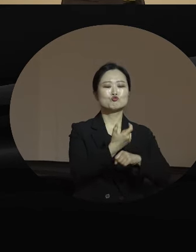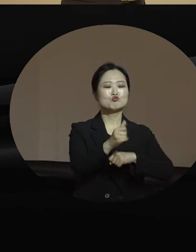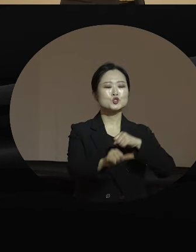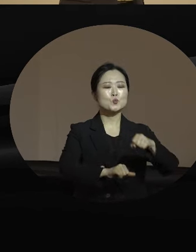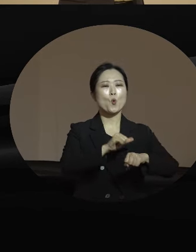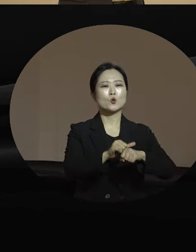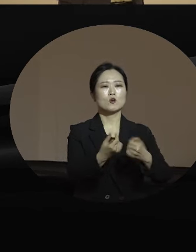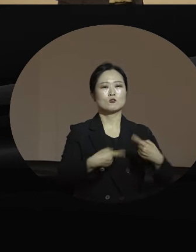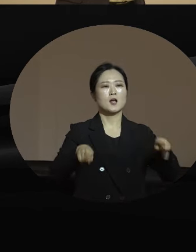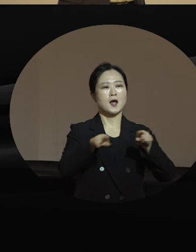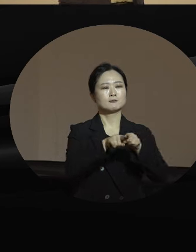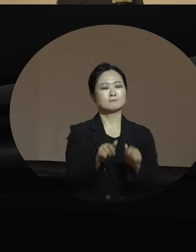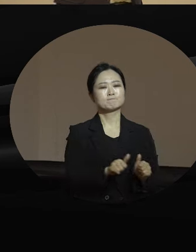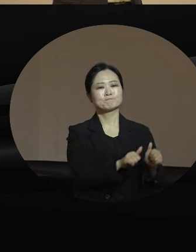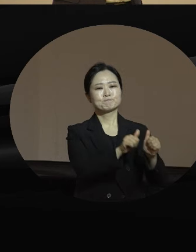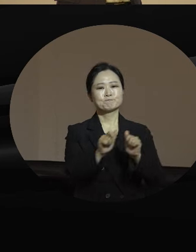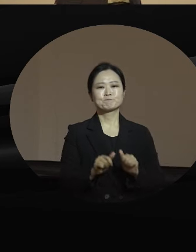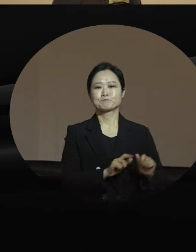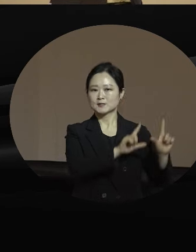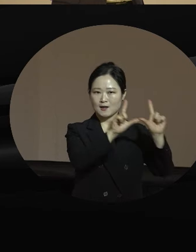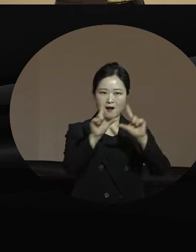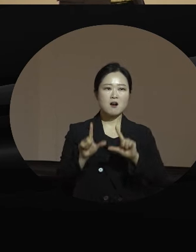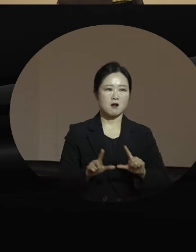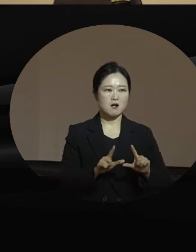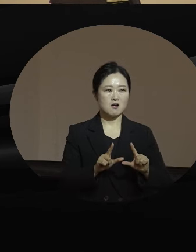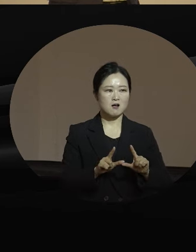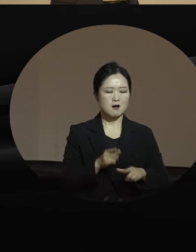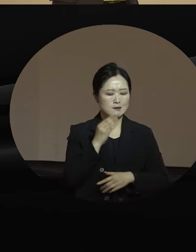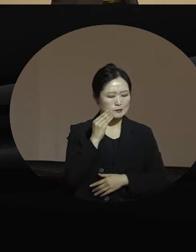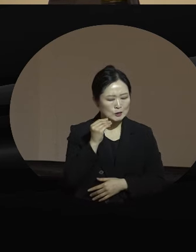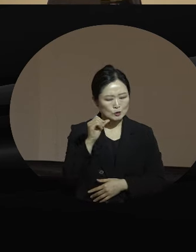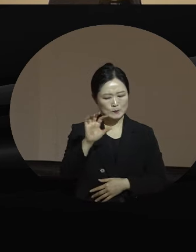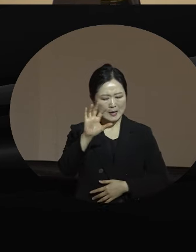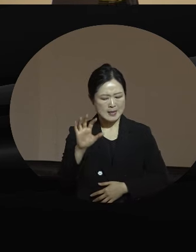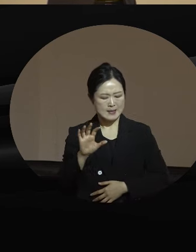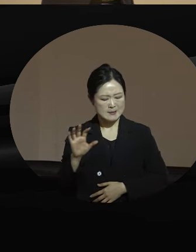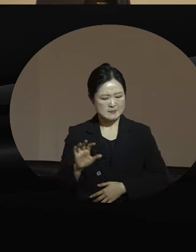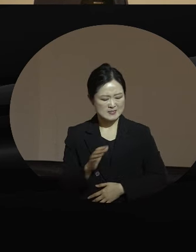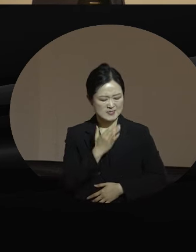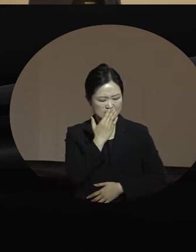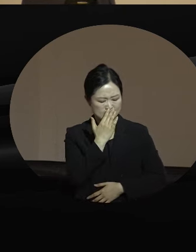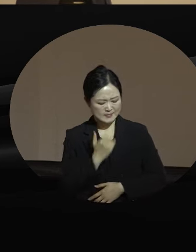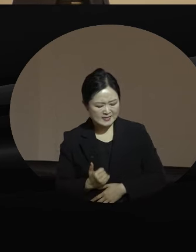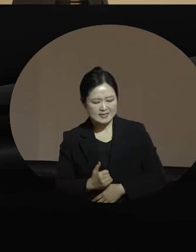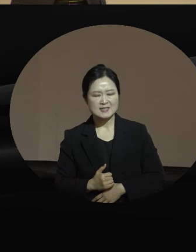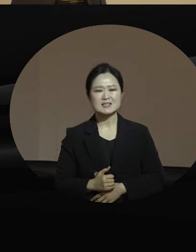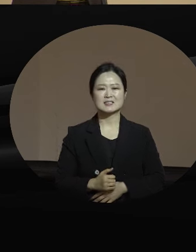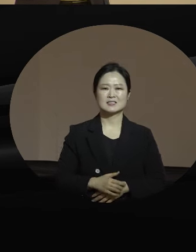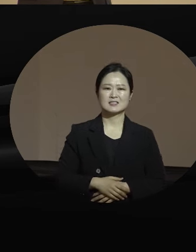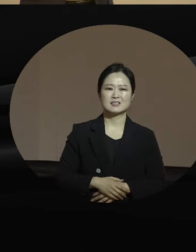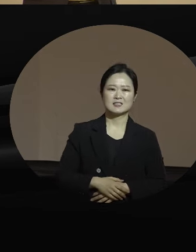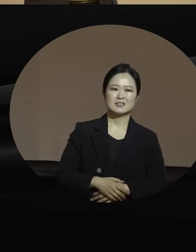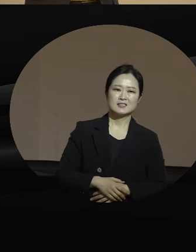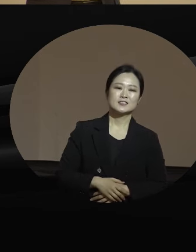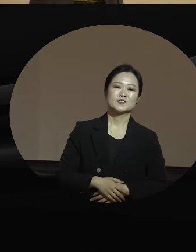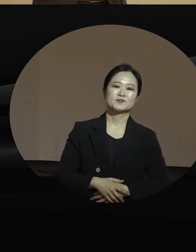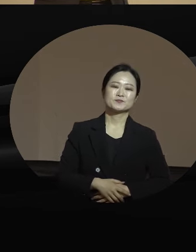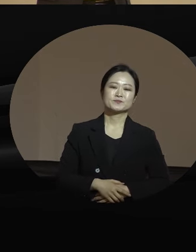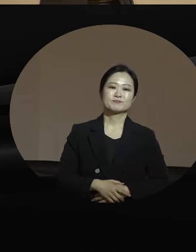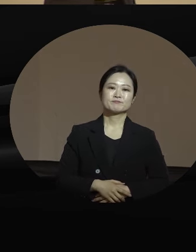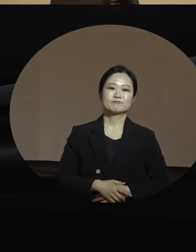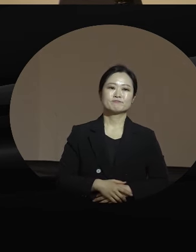어떻게 유지할까요? 익숙하고 반복하고 똑같은 거 계속하면 지겨워지게 돼 있어요. 뇌는 아는 것 같다라는 또 착각에 빠져서 열심히 하지